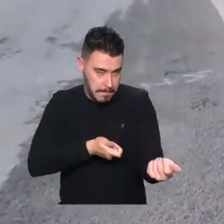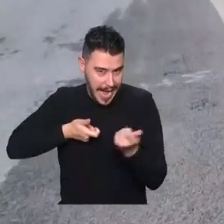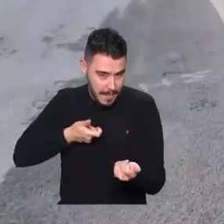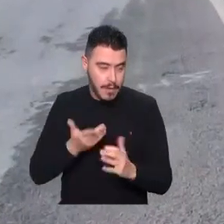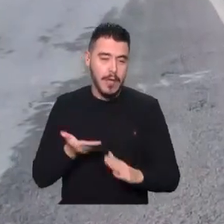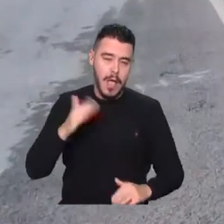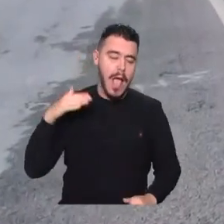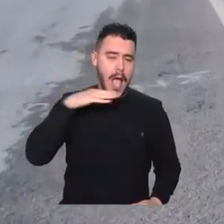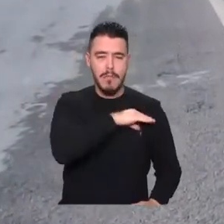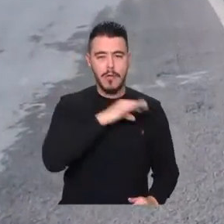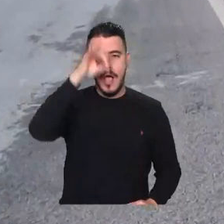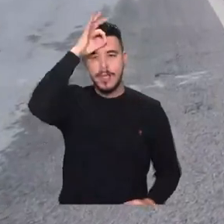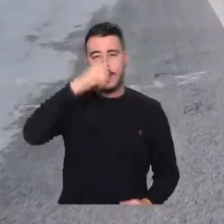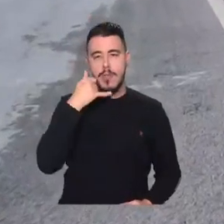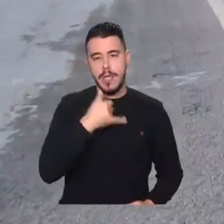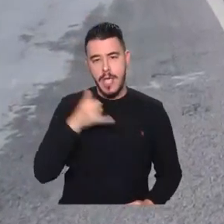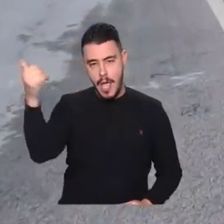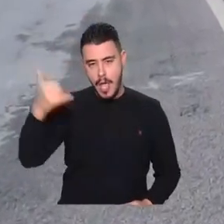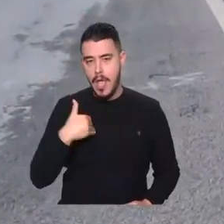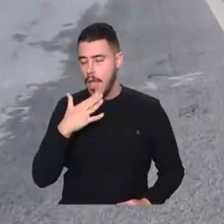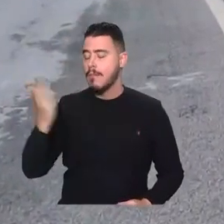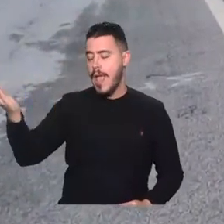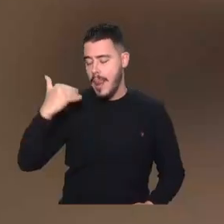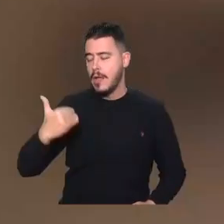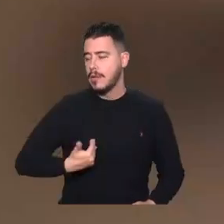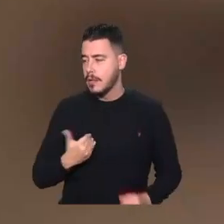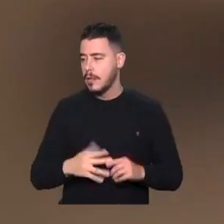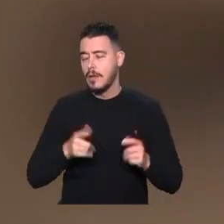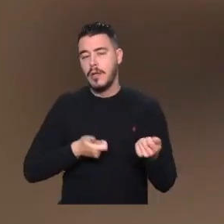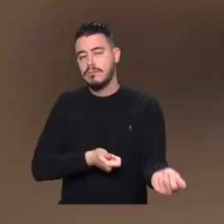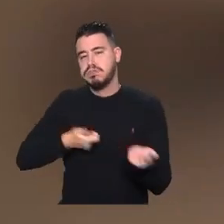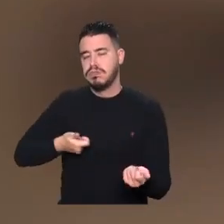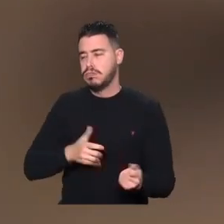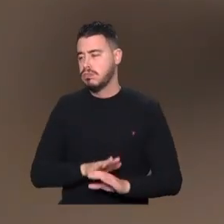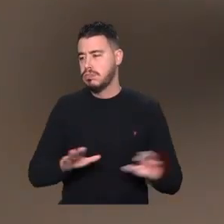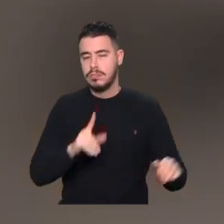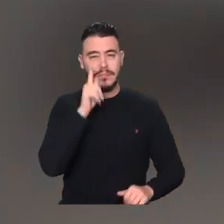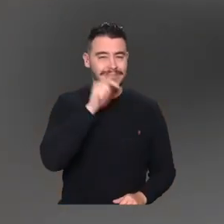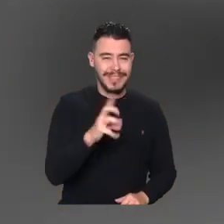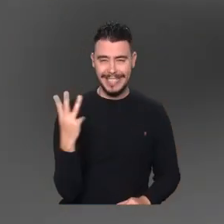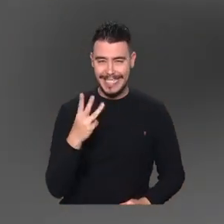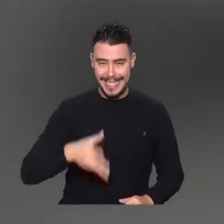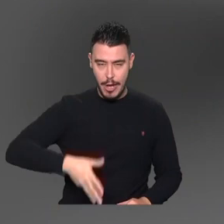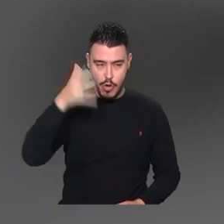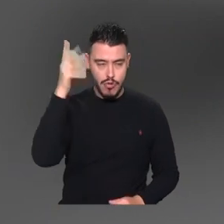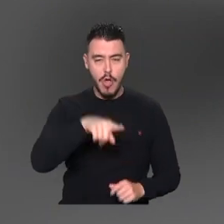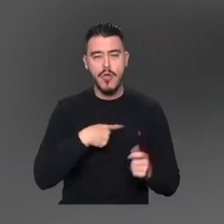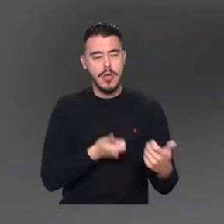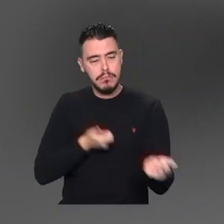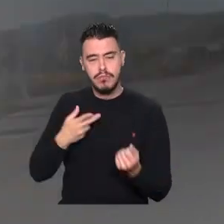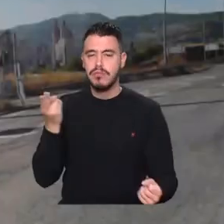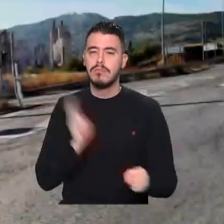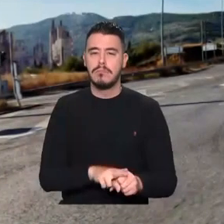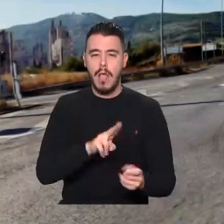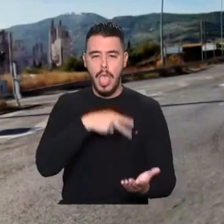μόνος του στους αστυνομικούς που μόλις έφτασαν στο σημείο είδαν το 33χρονο άνδρα μέσα σε μια λίμνη αίματος στη μέση του δρόμου.